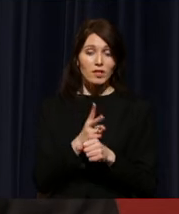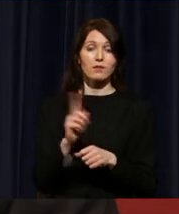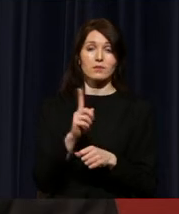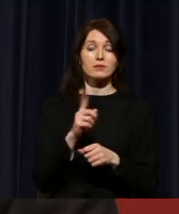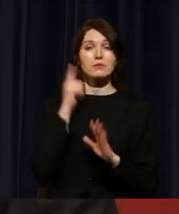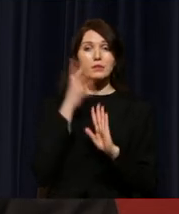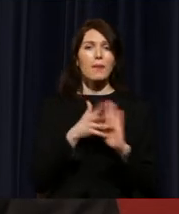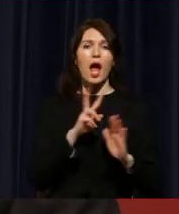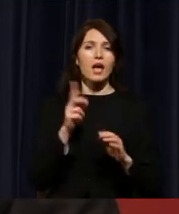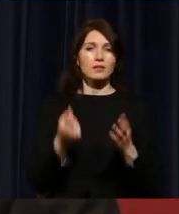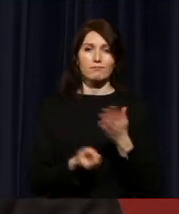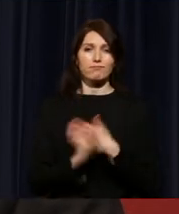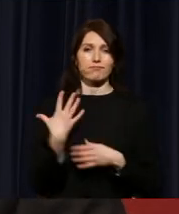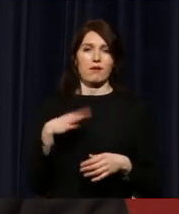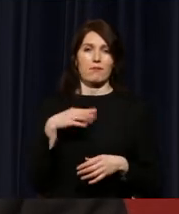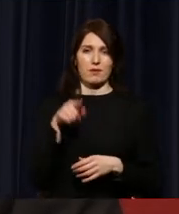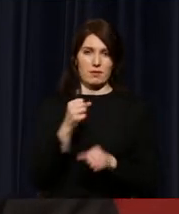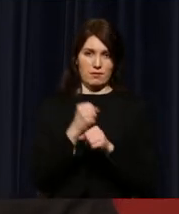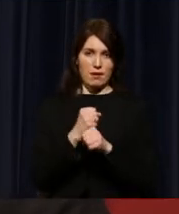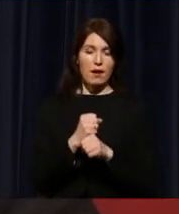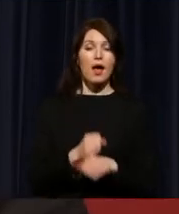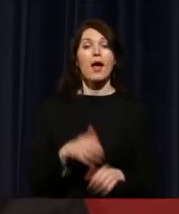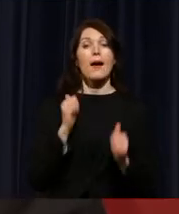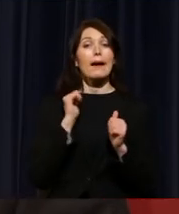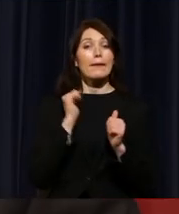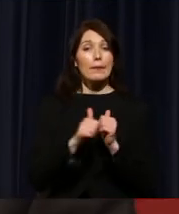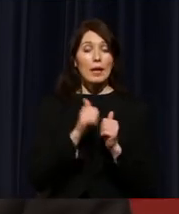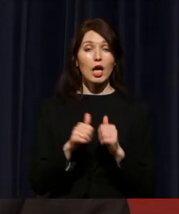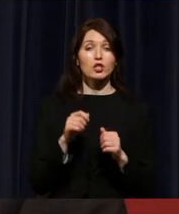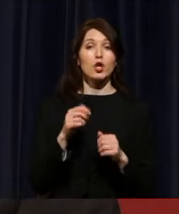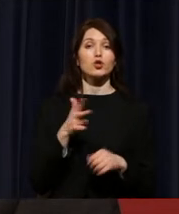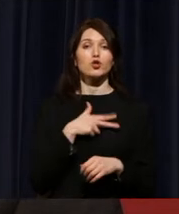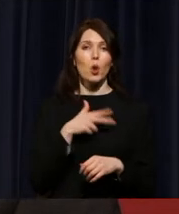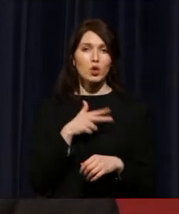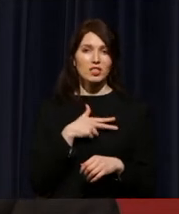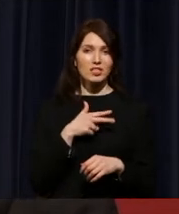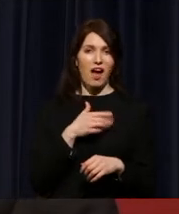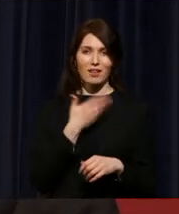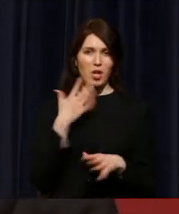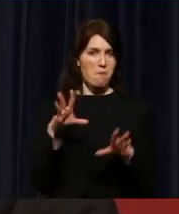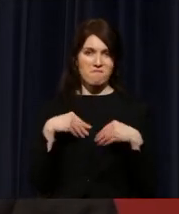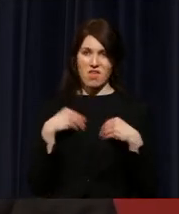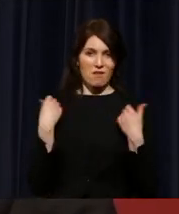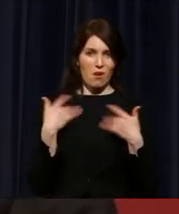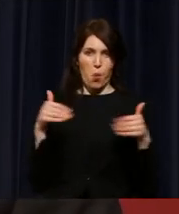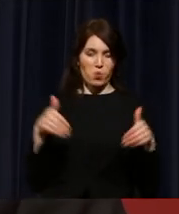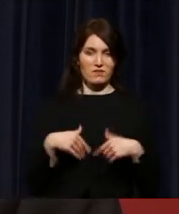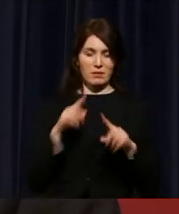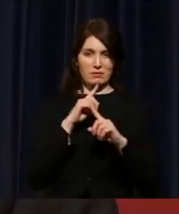ir tie cēloņi, jo visbiežāk aiz teiksim, sociāli nepieņemams uzvedības slēpjās